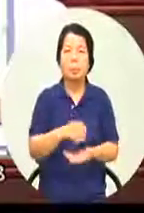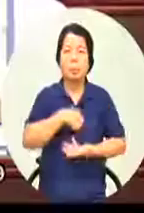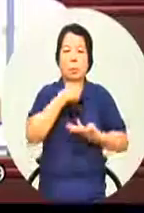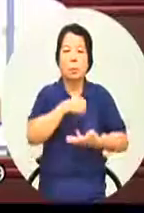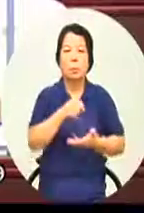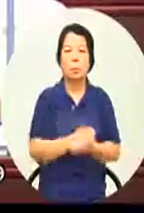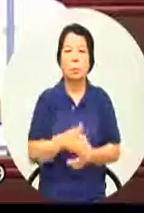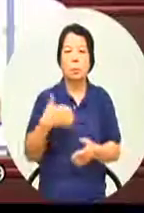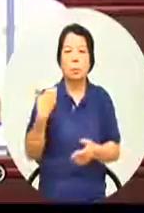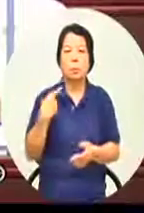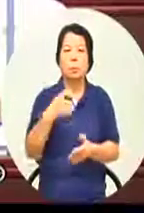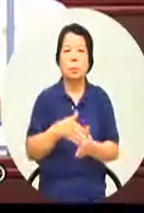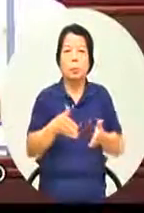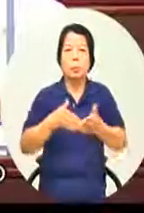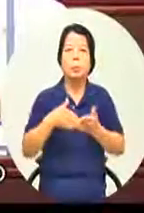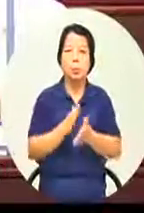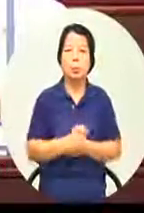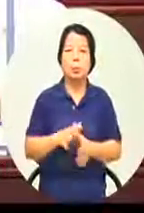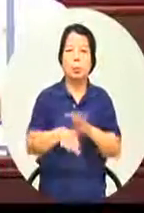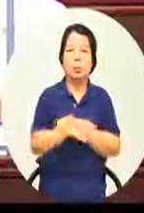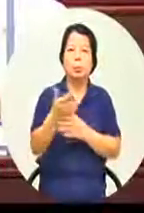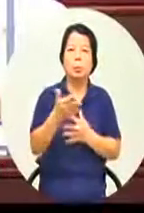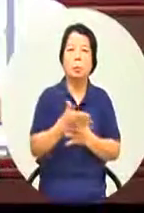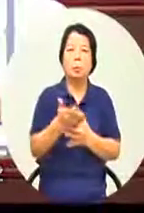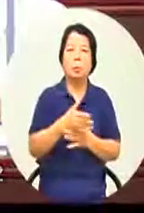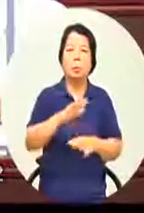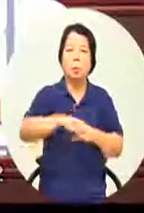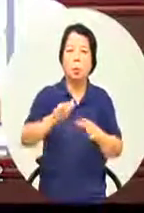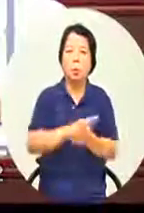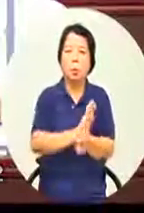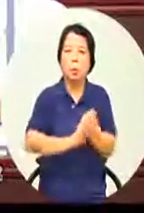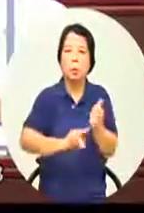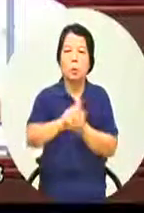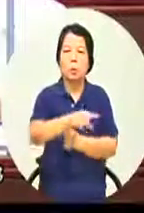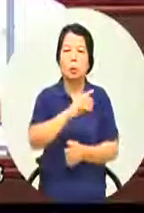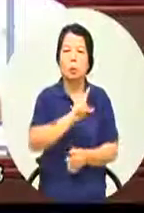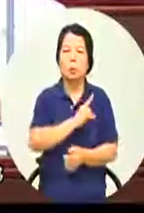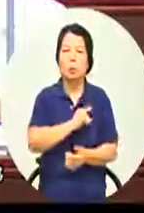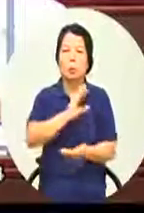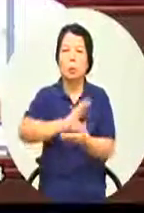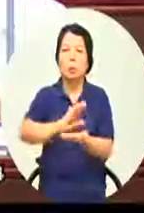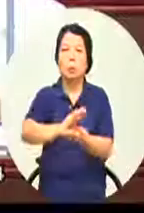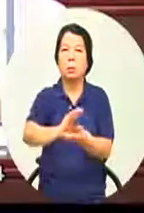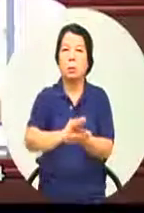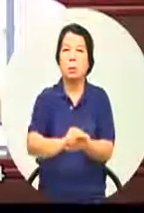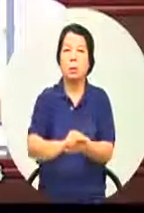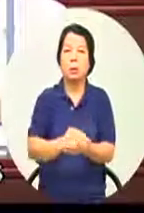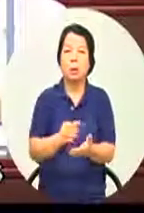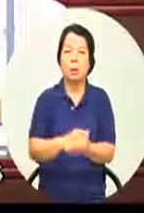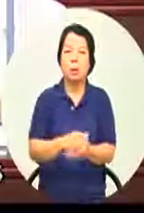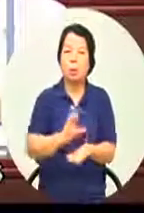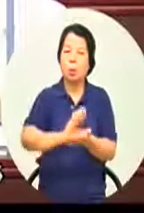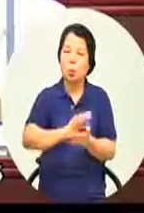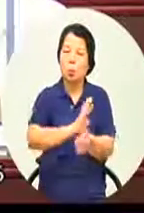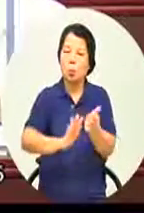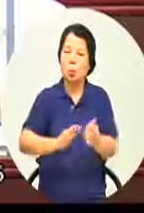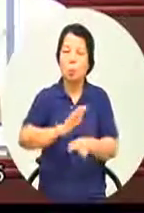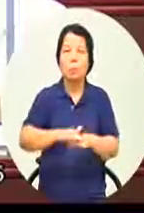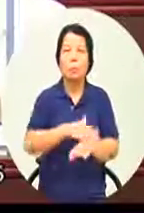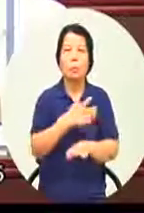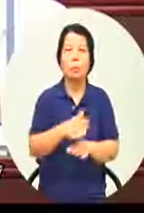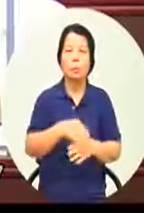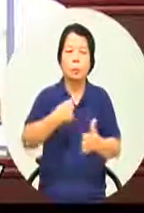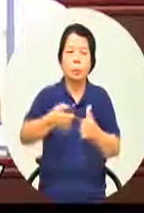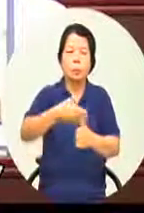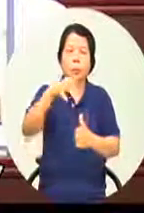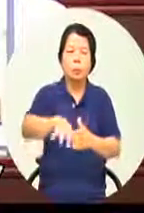不晓得我们需要的空间啊，还有会影响到他们本身停车 的这个量啊，这个部分教育局